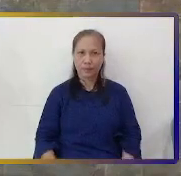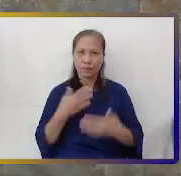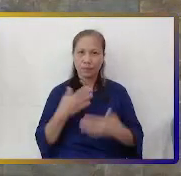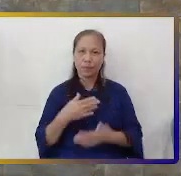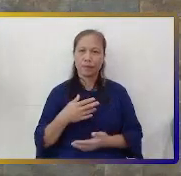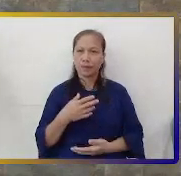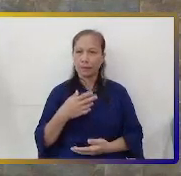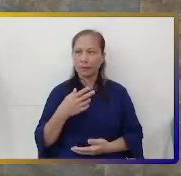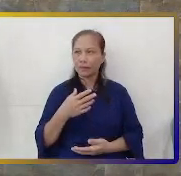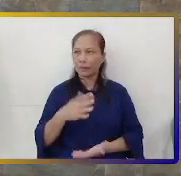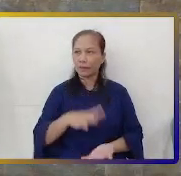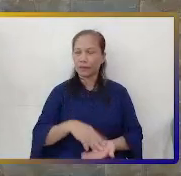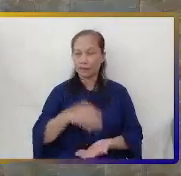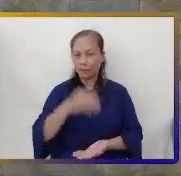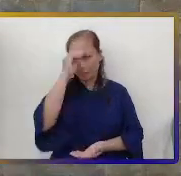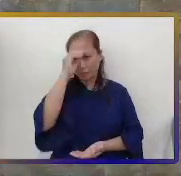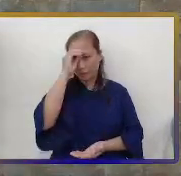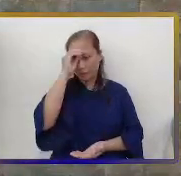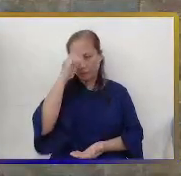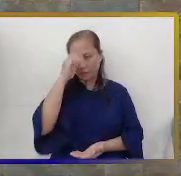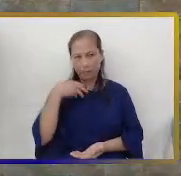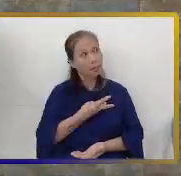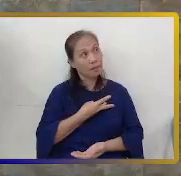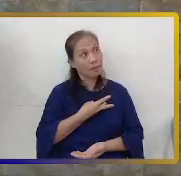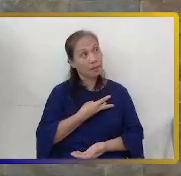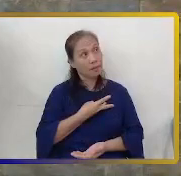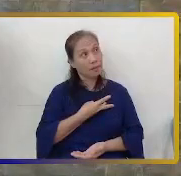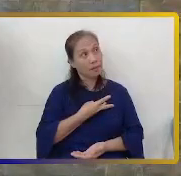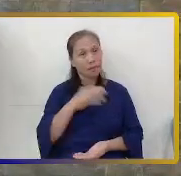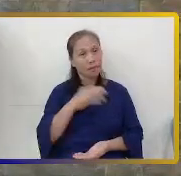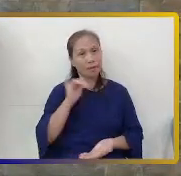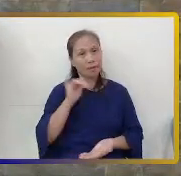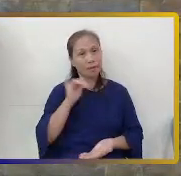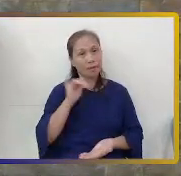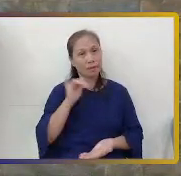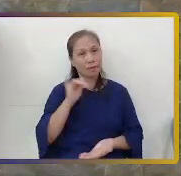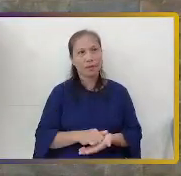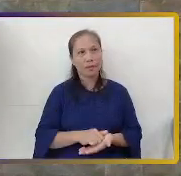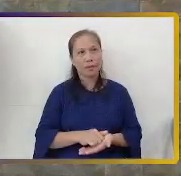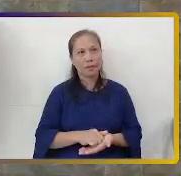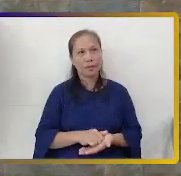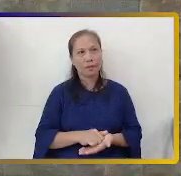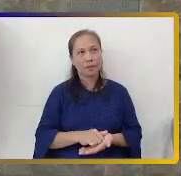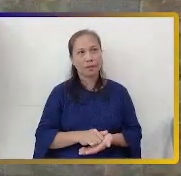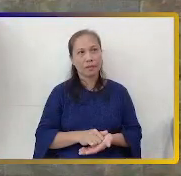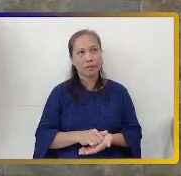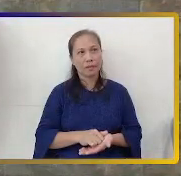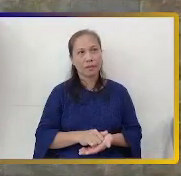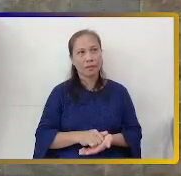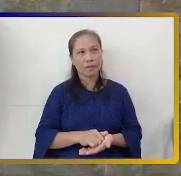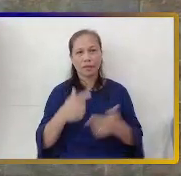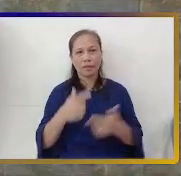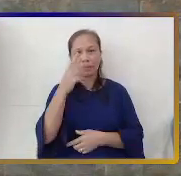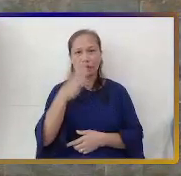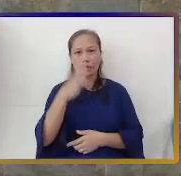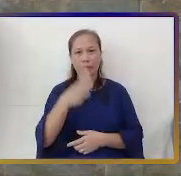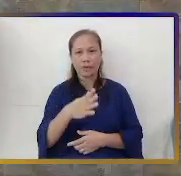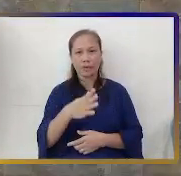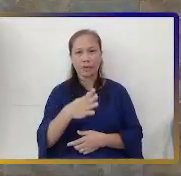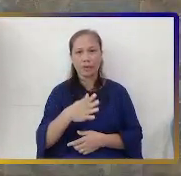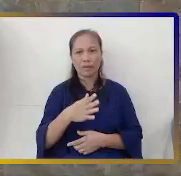akalain niyo hindi nila dahil sa kagustuhan nilang kalabanin ng Diyos hindi nila nare-recognize yung